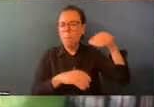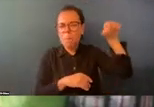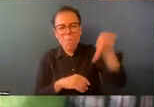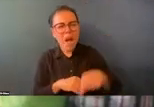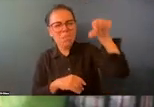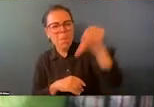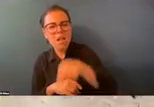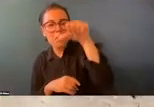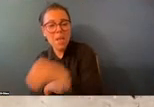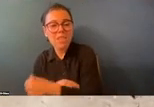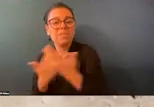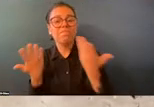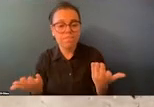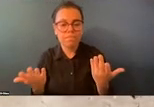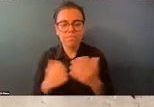Next slide,